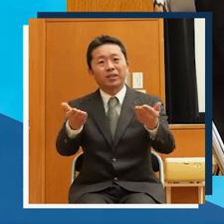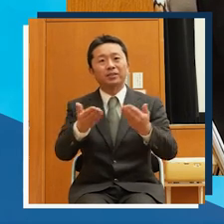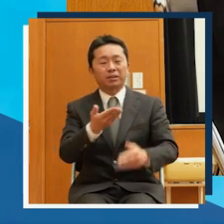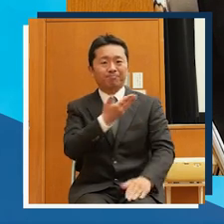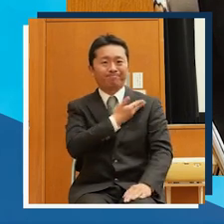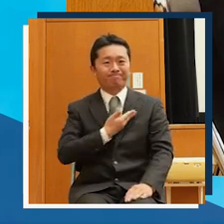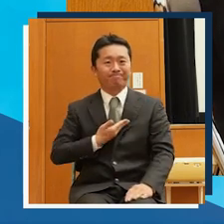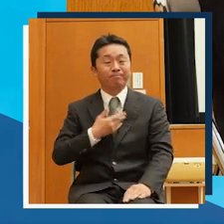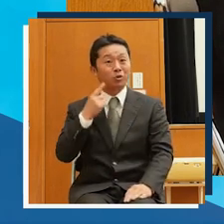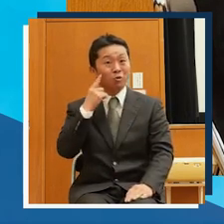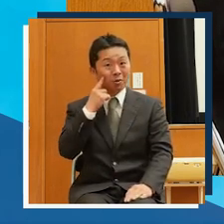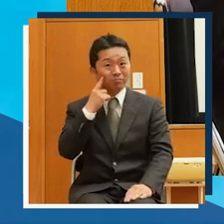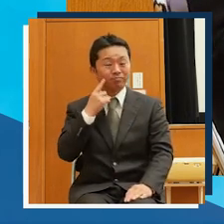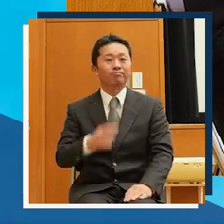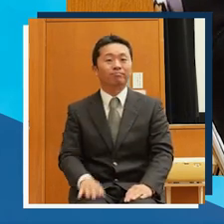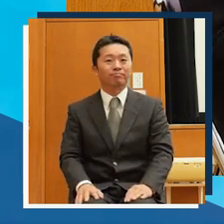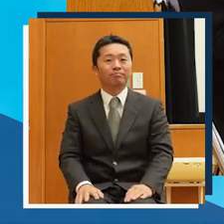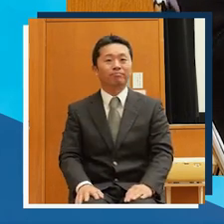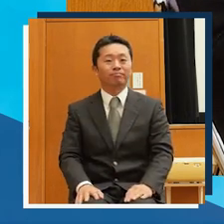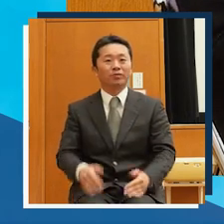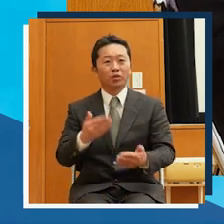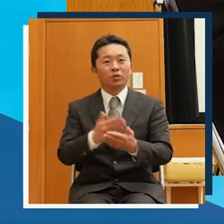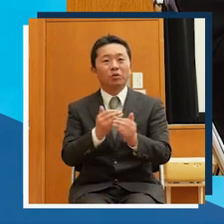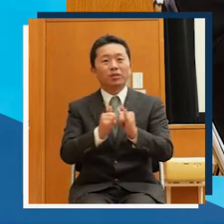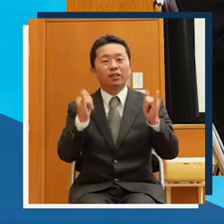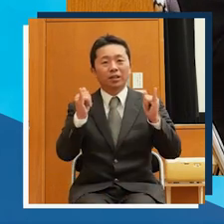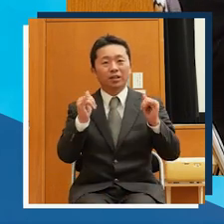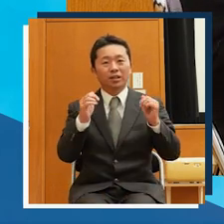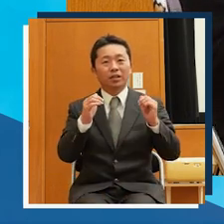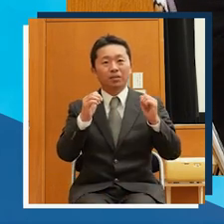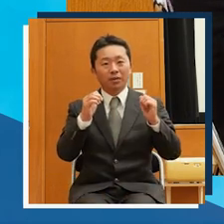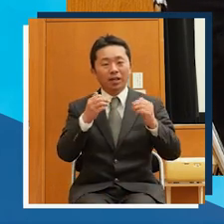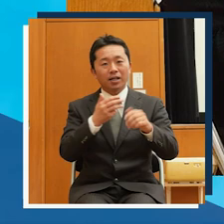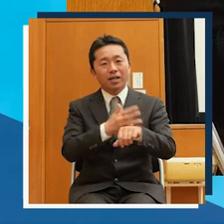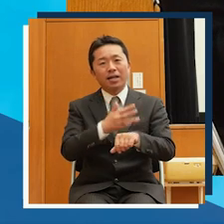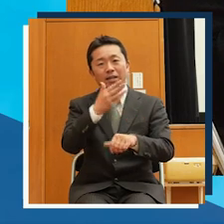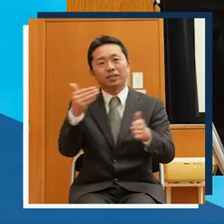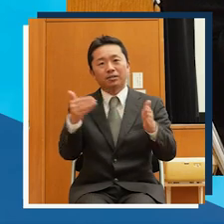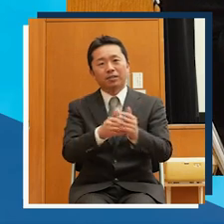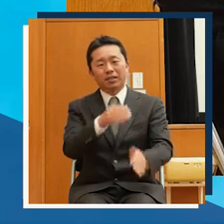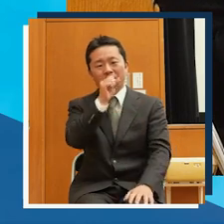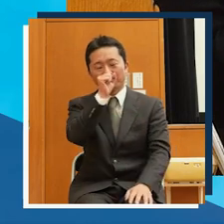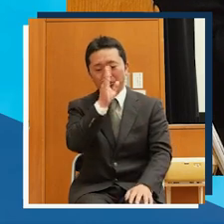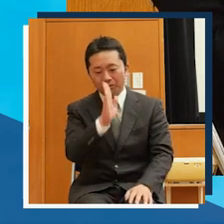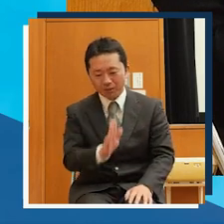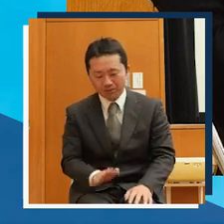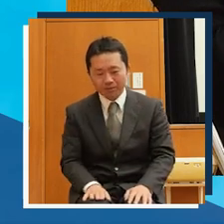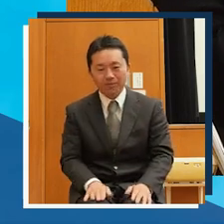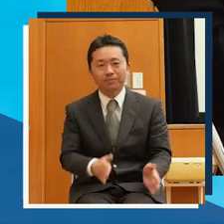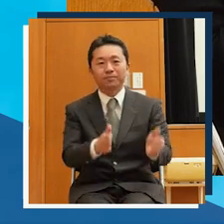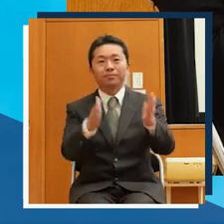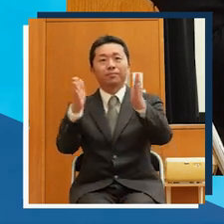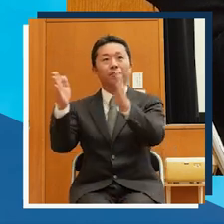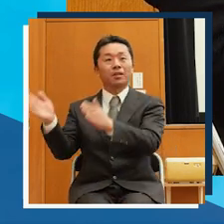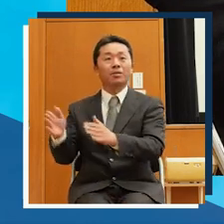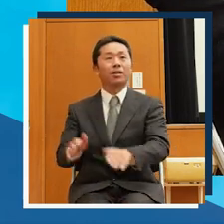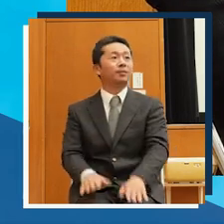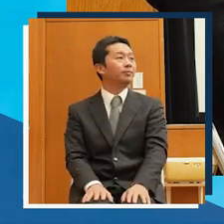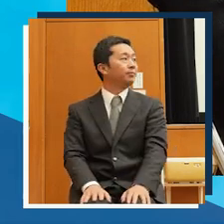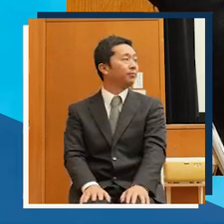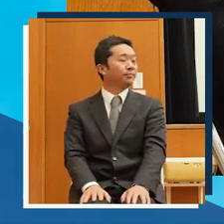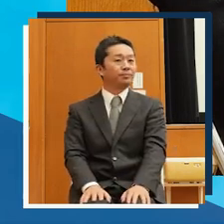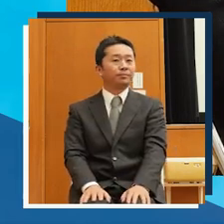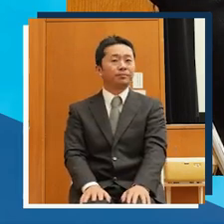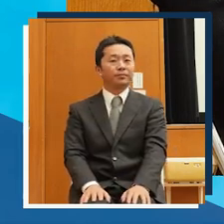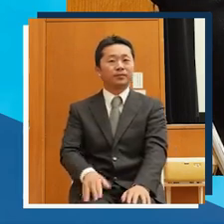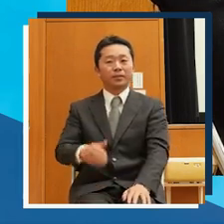仕方がないことですのでえ残れる方は是非ご8時までお付き合いください拍手のの方ありがとうございますではあ少し